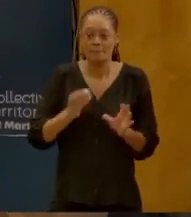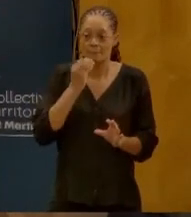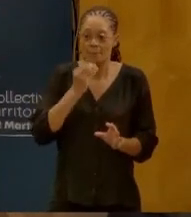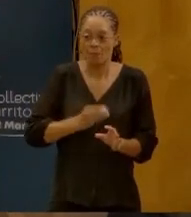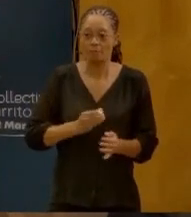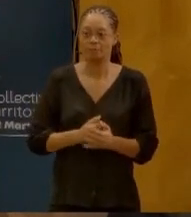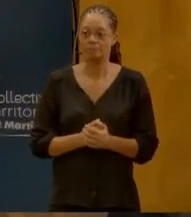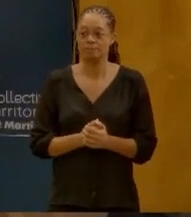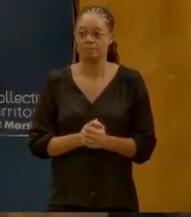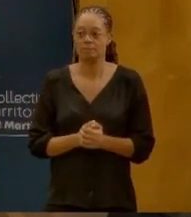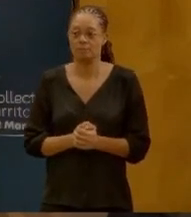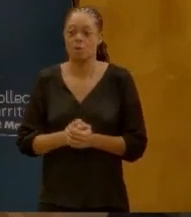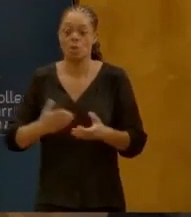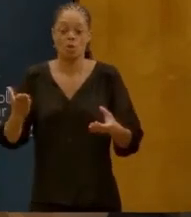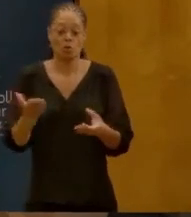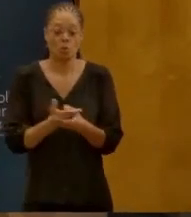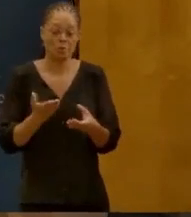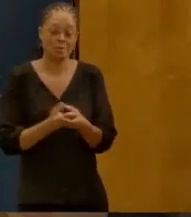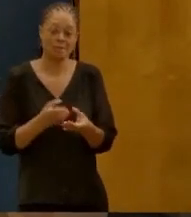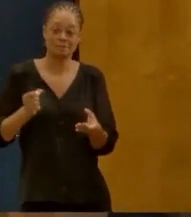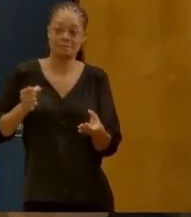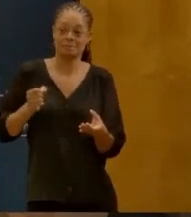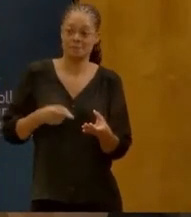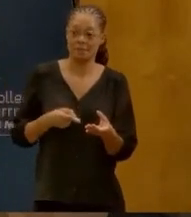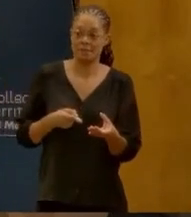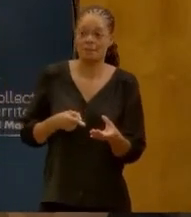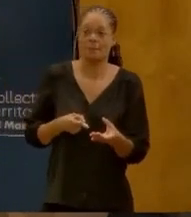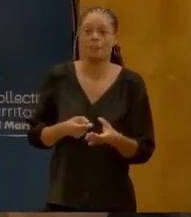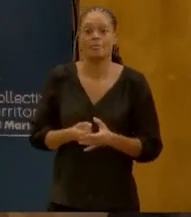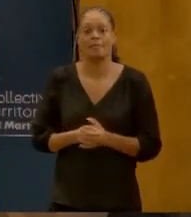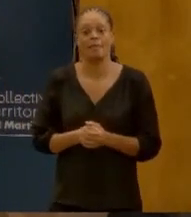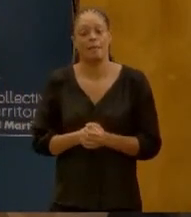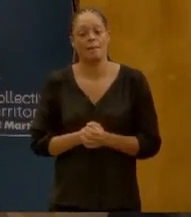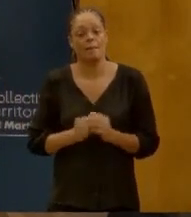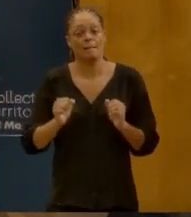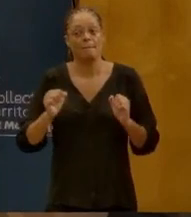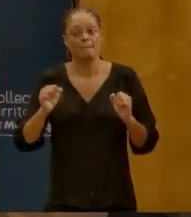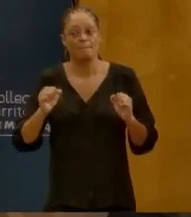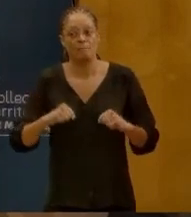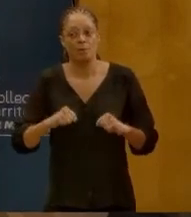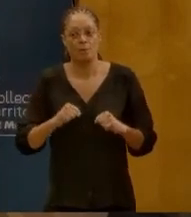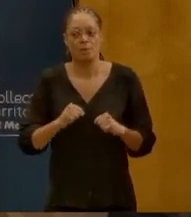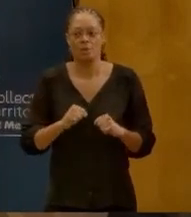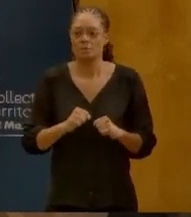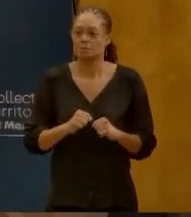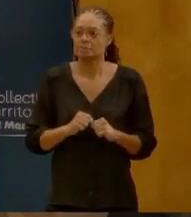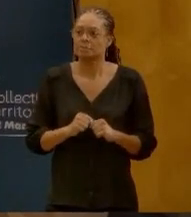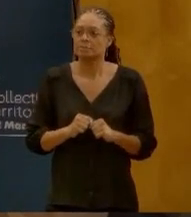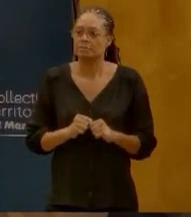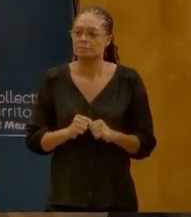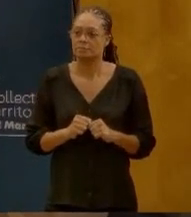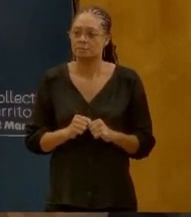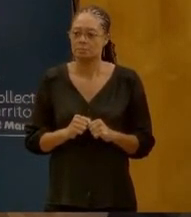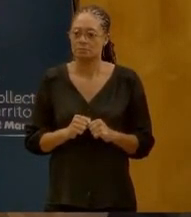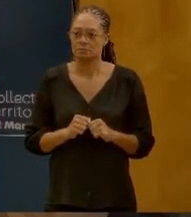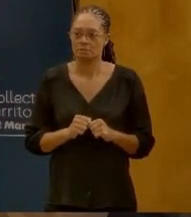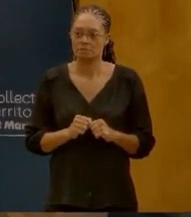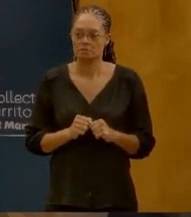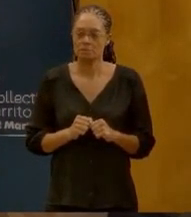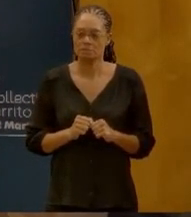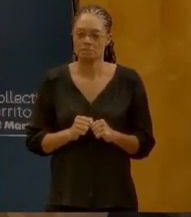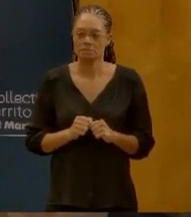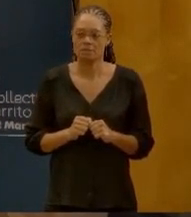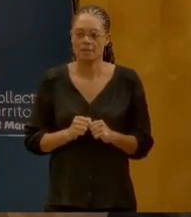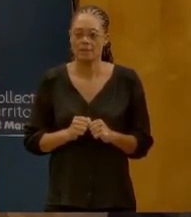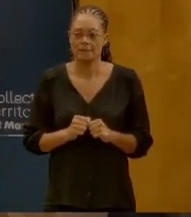Le dossier que nous présentons là ne nous empêche pas d'aider l'autocycliste. Il ne faut pas que l'on fasse croire